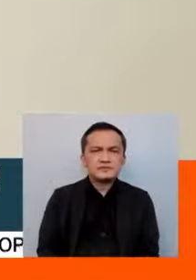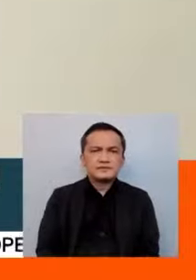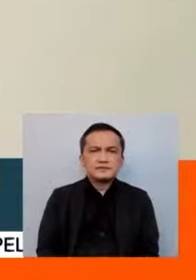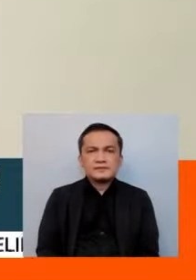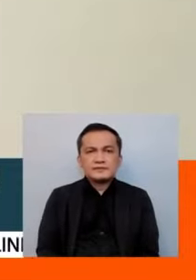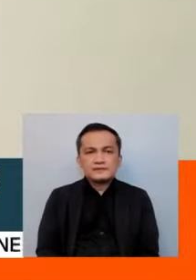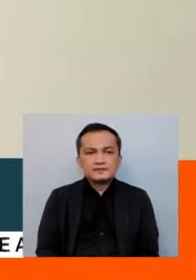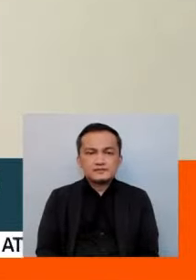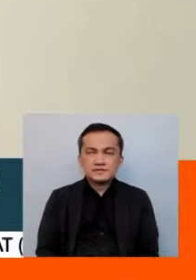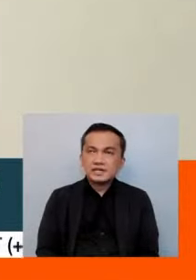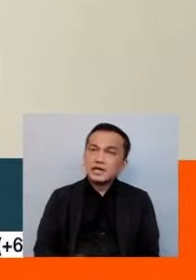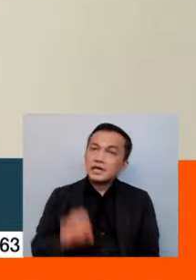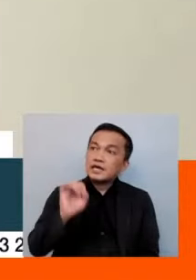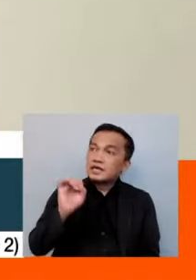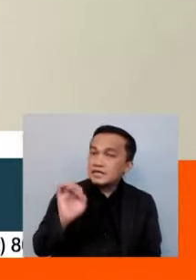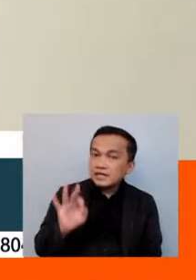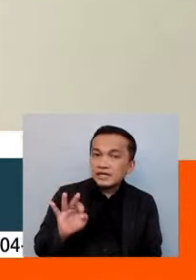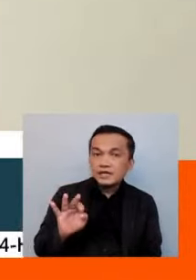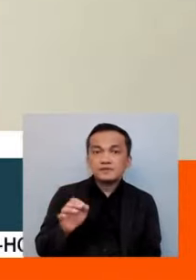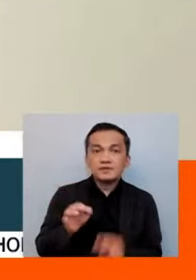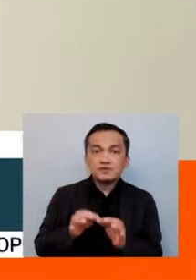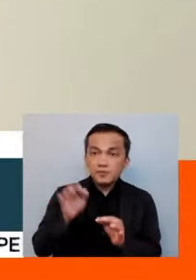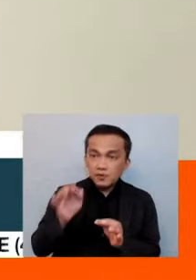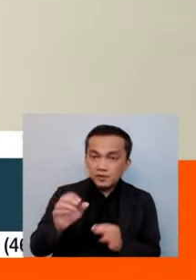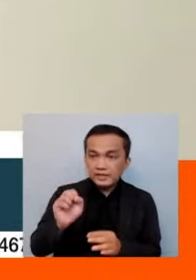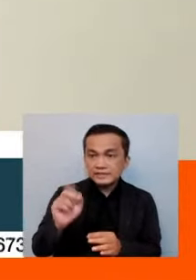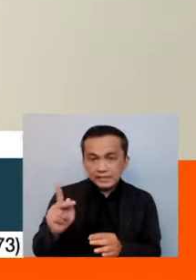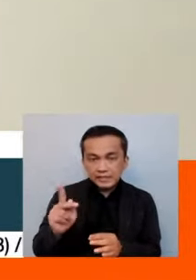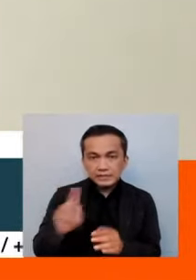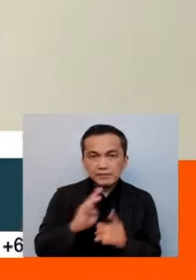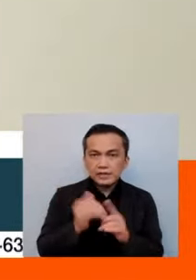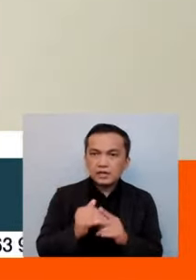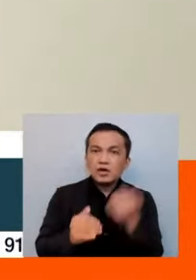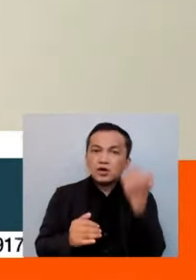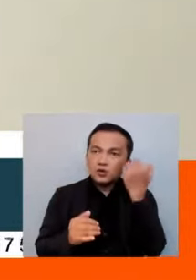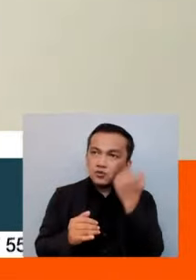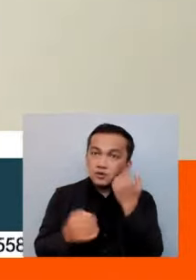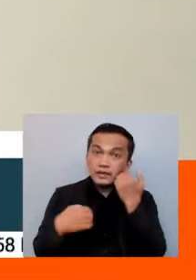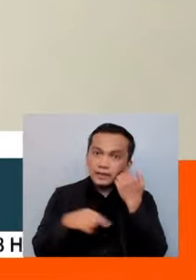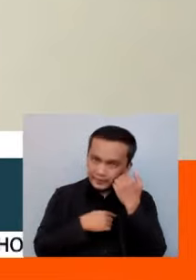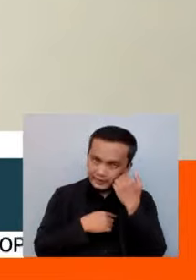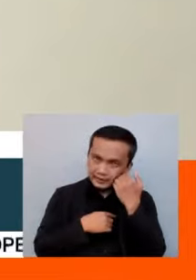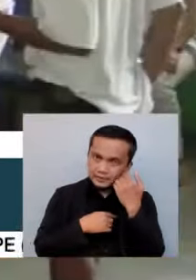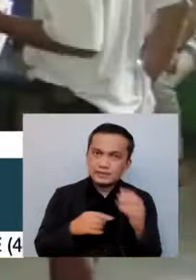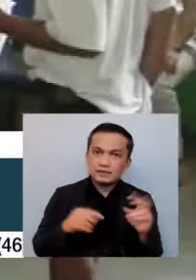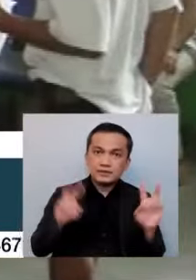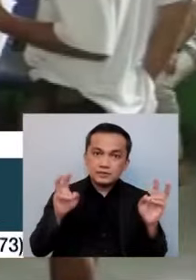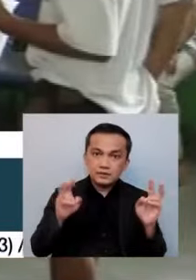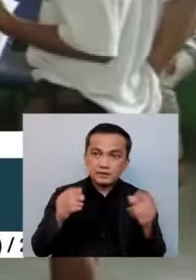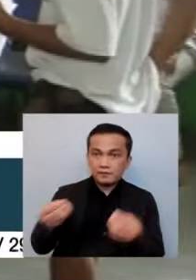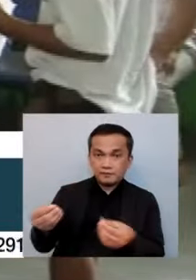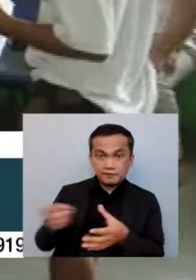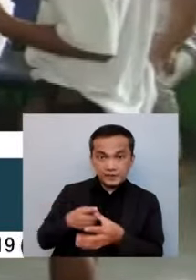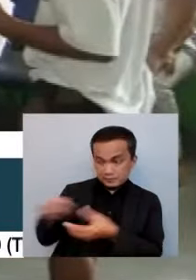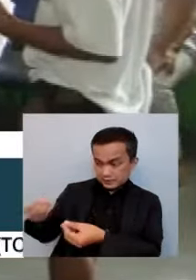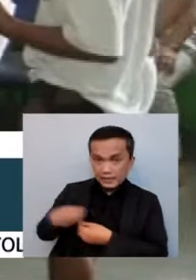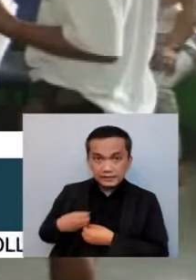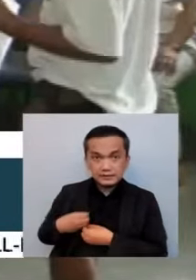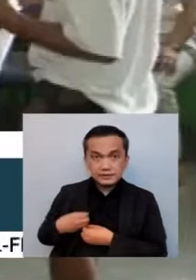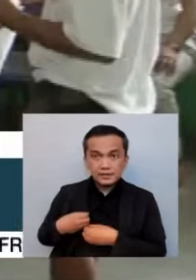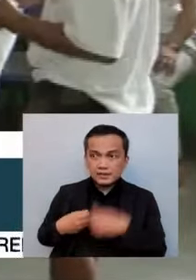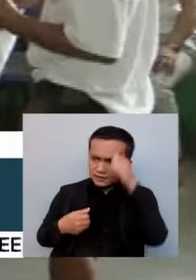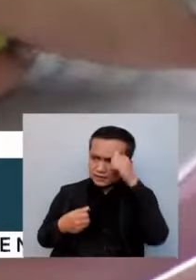Kapag po na-postpone ang SKN barangay election, kakapusin na po kami o kapus po kami doon sa initial na nabigay. Sa pagkatatandaan po namin, yung